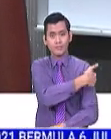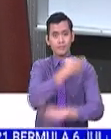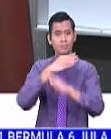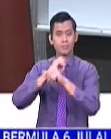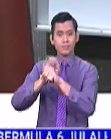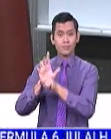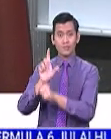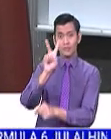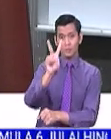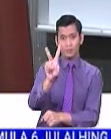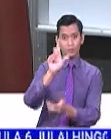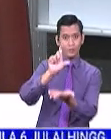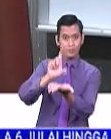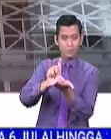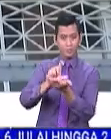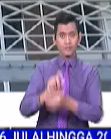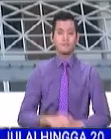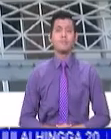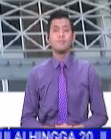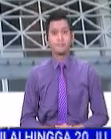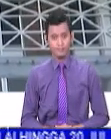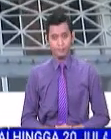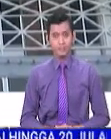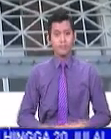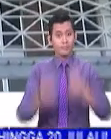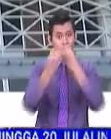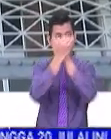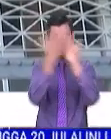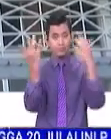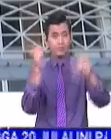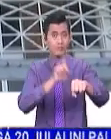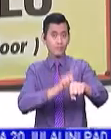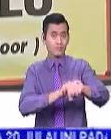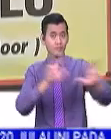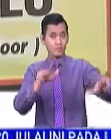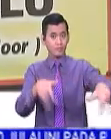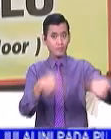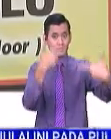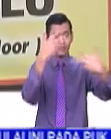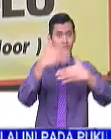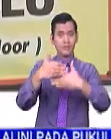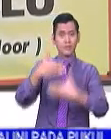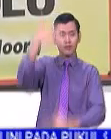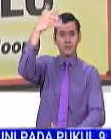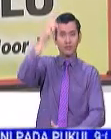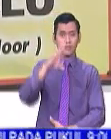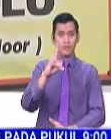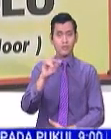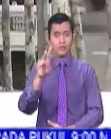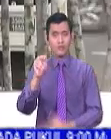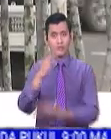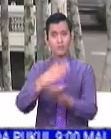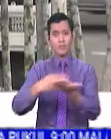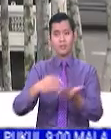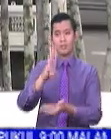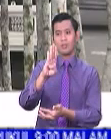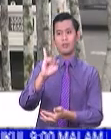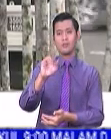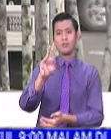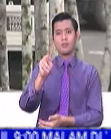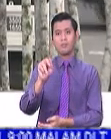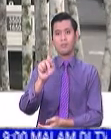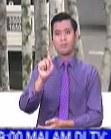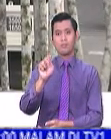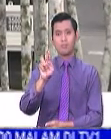jika manual berkata demikian dalam sidang media yang diadakan di Wisma residen bahagian Bintulu tambah beliau jpbi